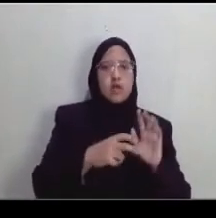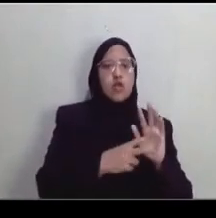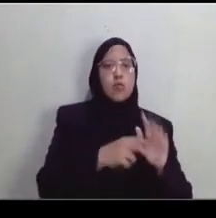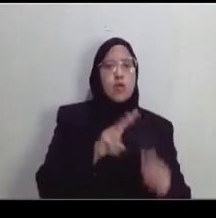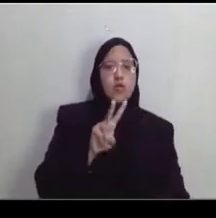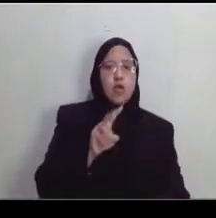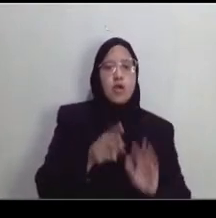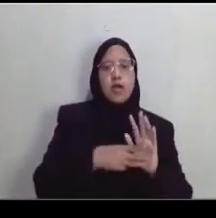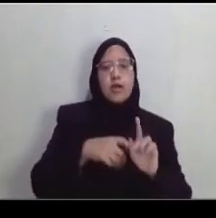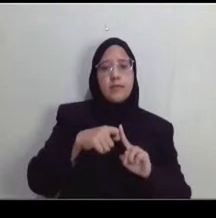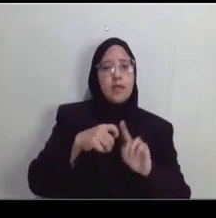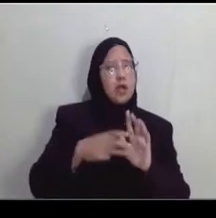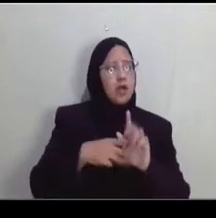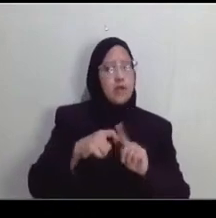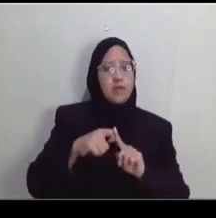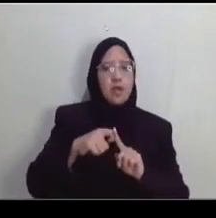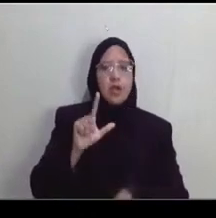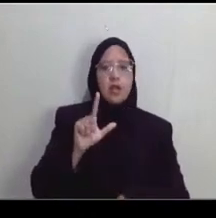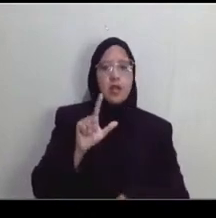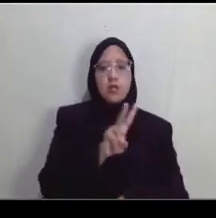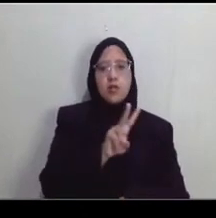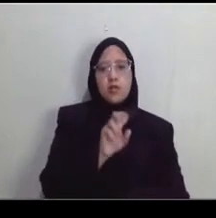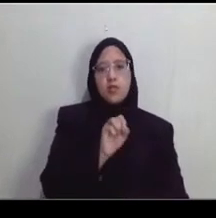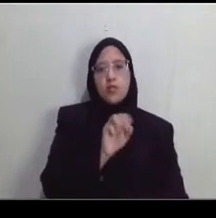mkmk l